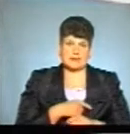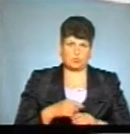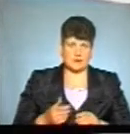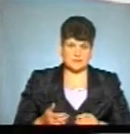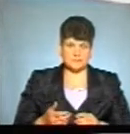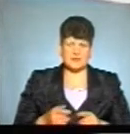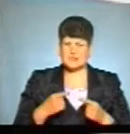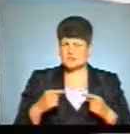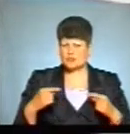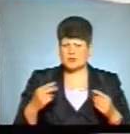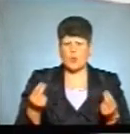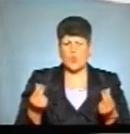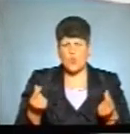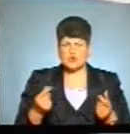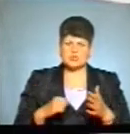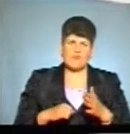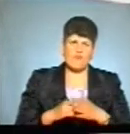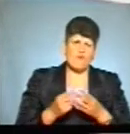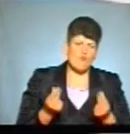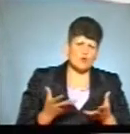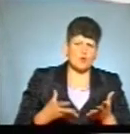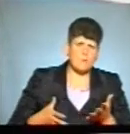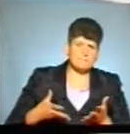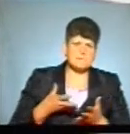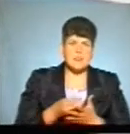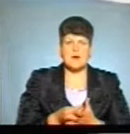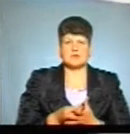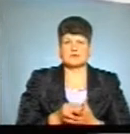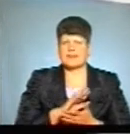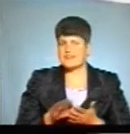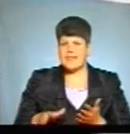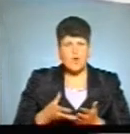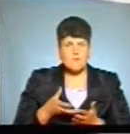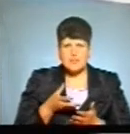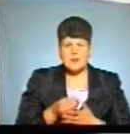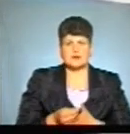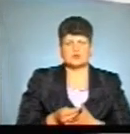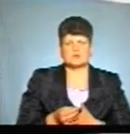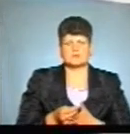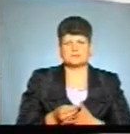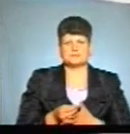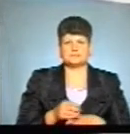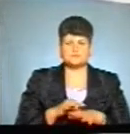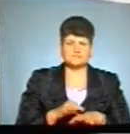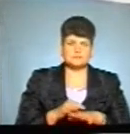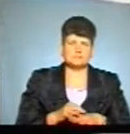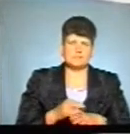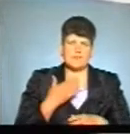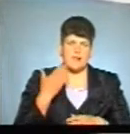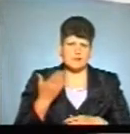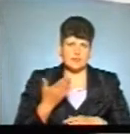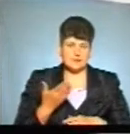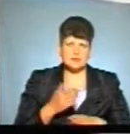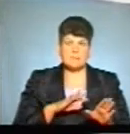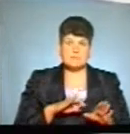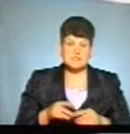з будь-яких там коштів, фондів оплачувати, там не оплачувати, проводити свою агітацію. Після